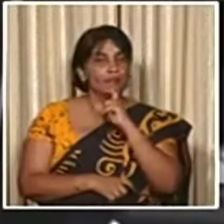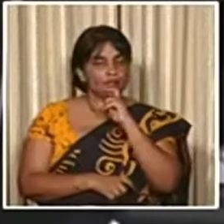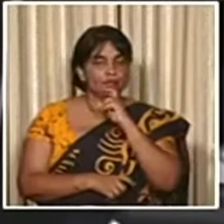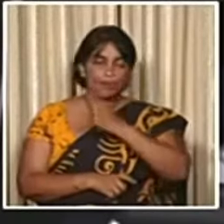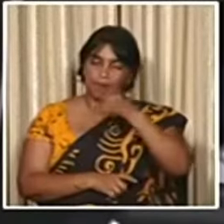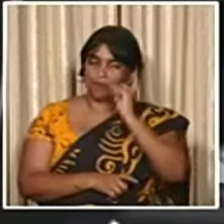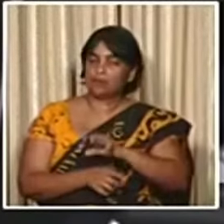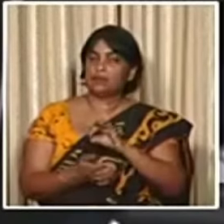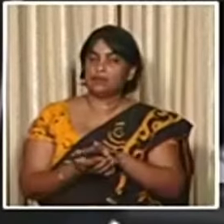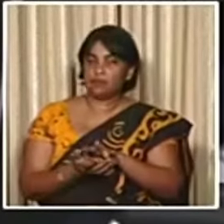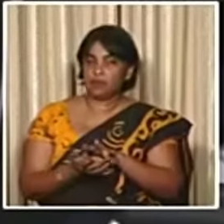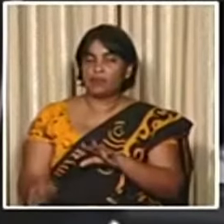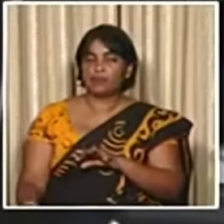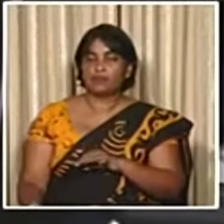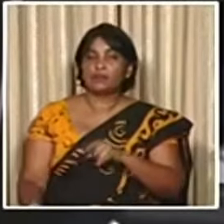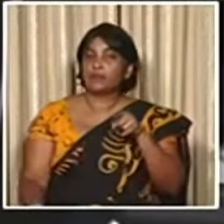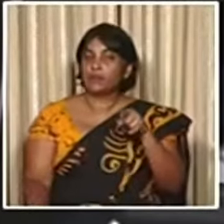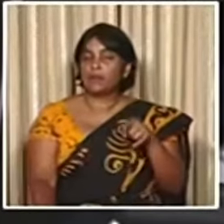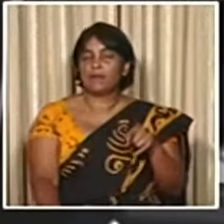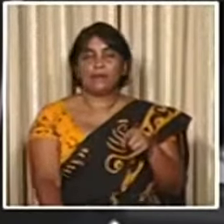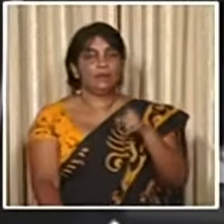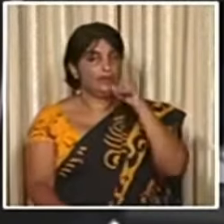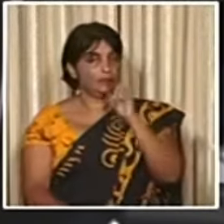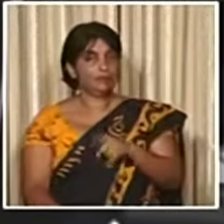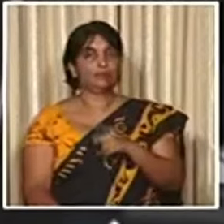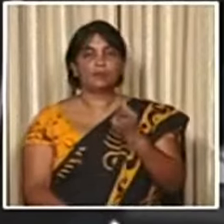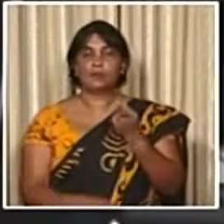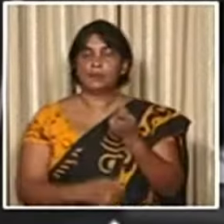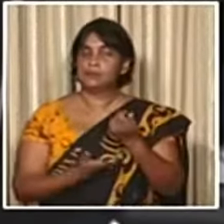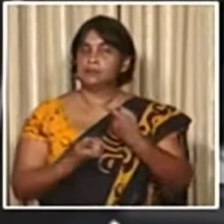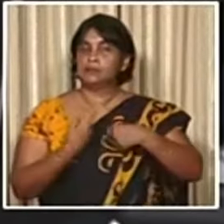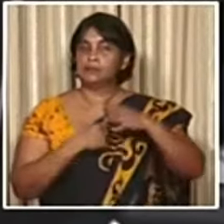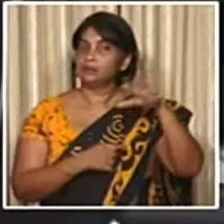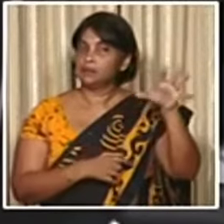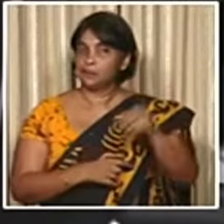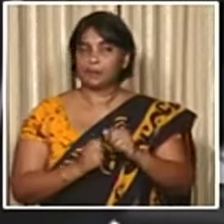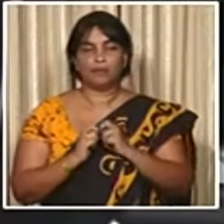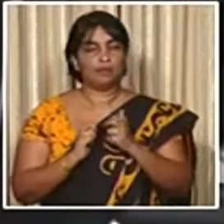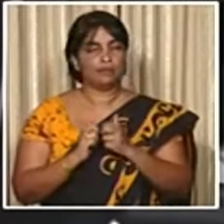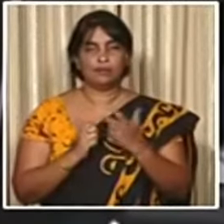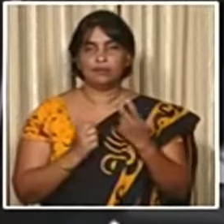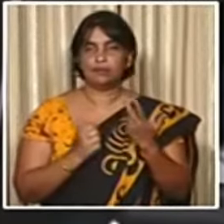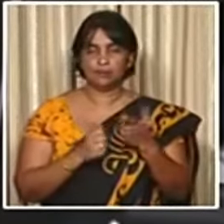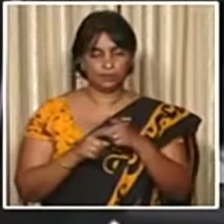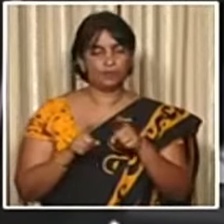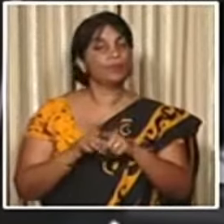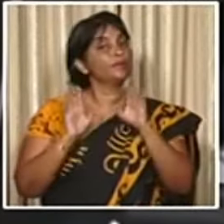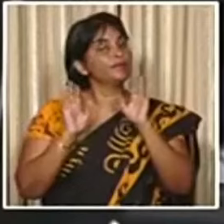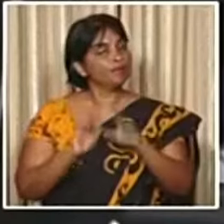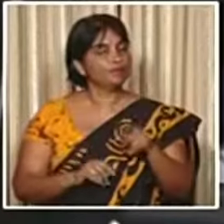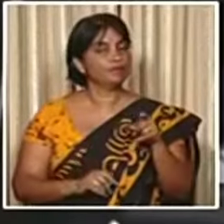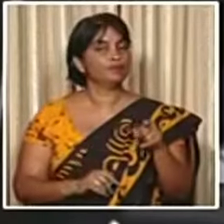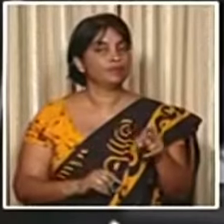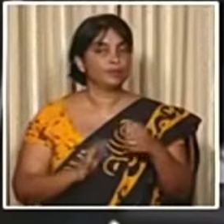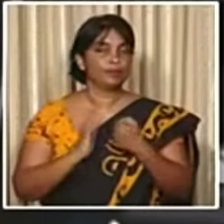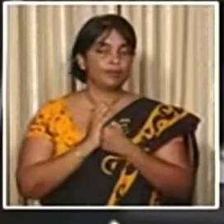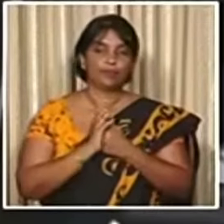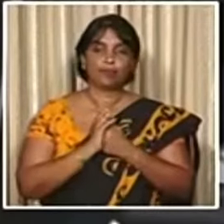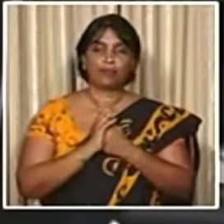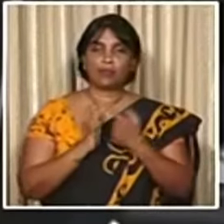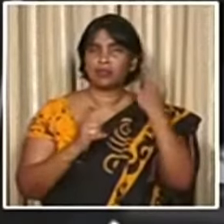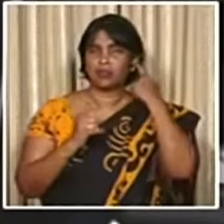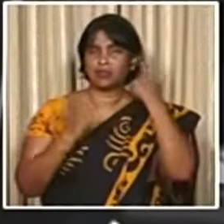අධිකරණයේ නියෝගයක් දෙනවා. එතකොට ඒ ආකාරයට මුදල් අය කරගැනීමේ ගැටලුවක් තිබුණේ නැහැ. නමුත් ගරු